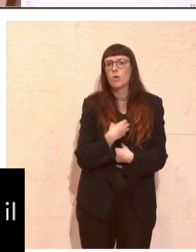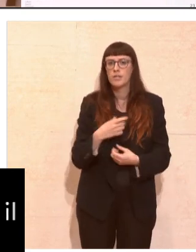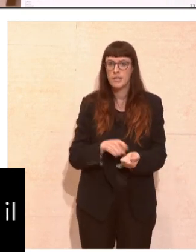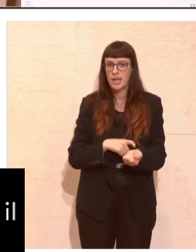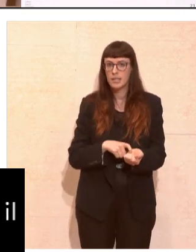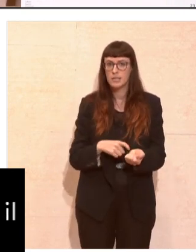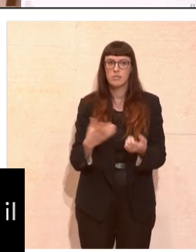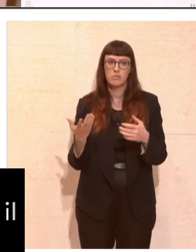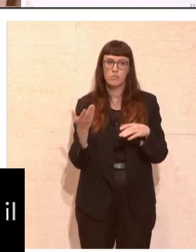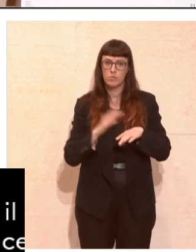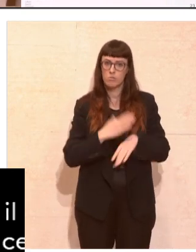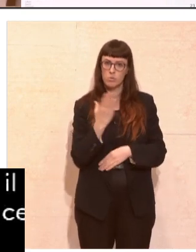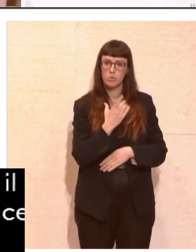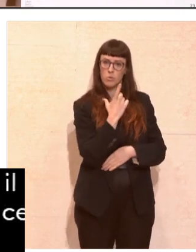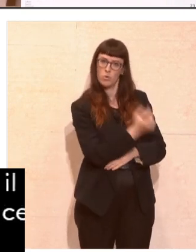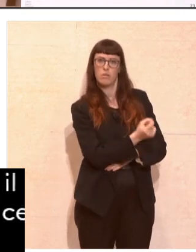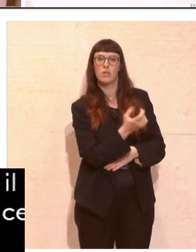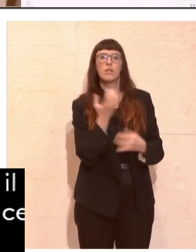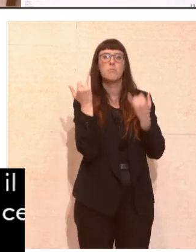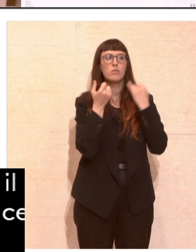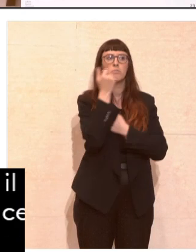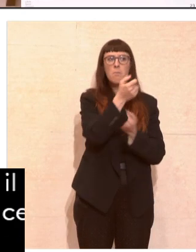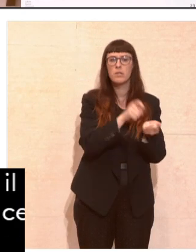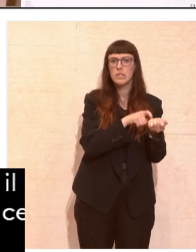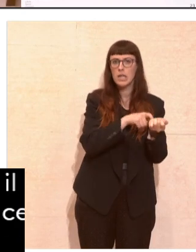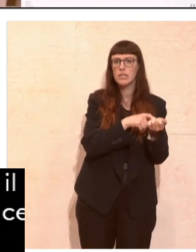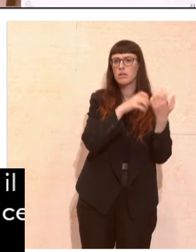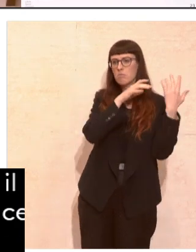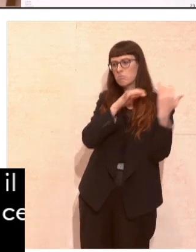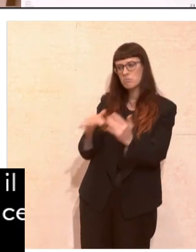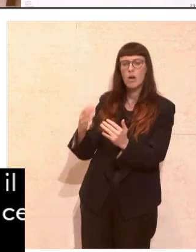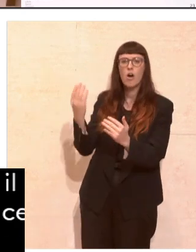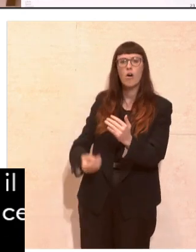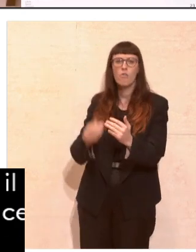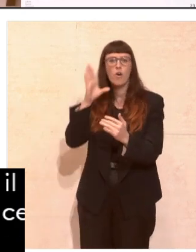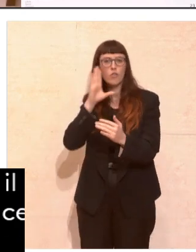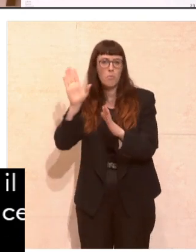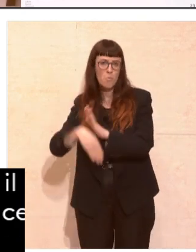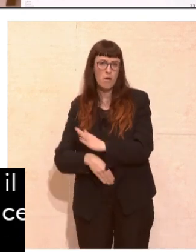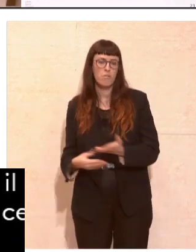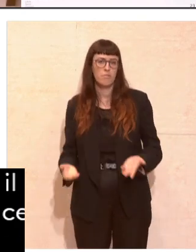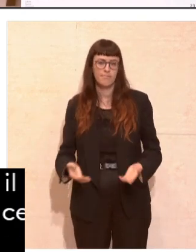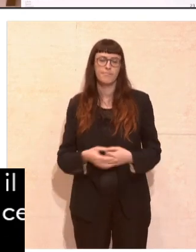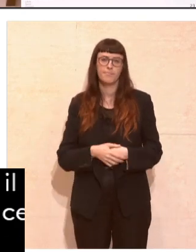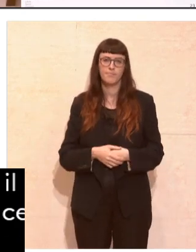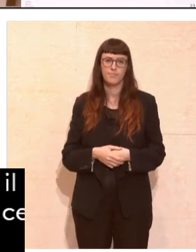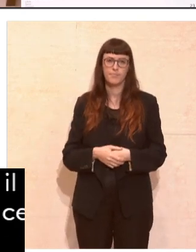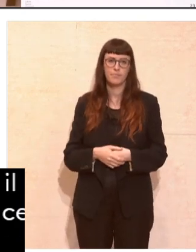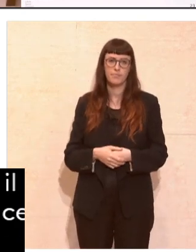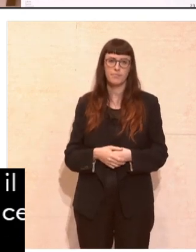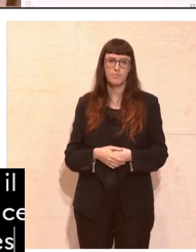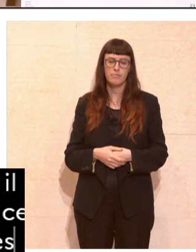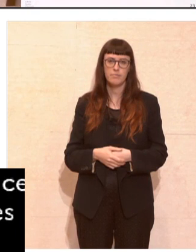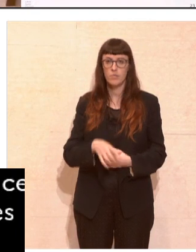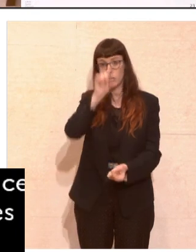pas bon parce qu'on sait que le stress des parents, finalement, vient diminuer la qualité de sommeil des enfants. Donc aujourd'hui, c'est vraiment le but, c'est